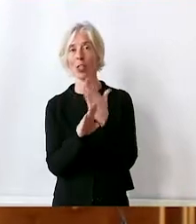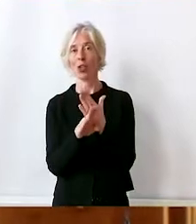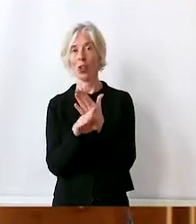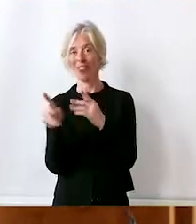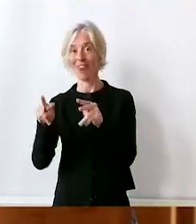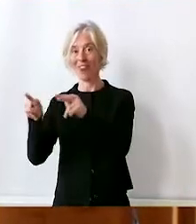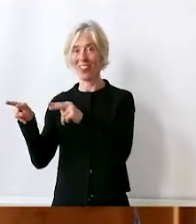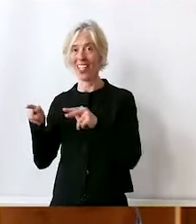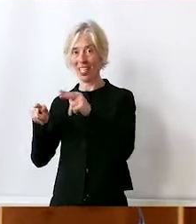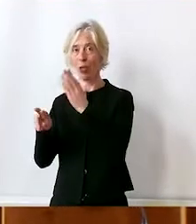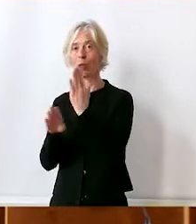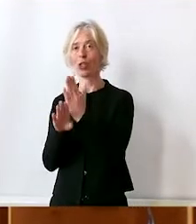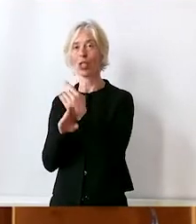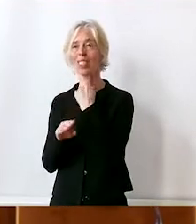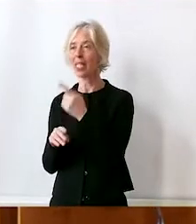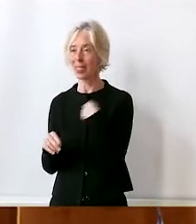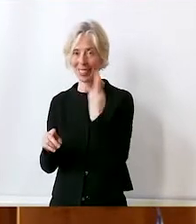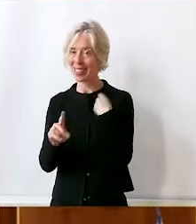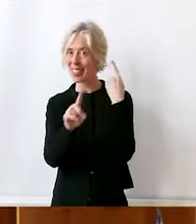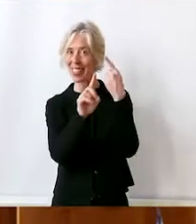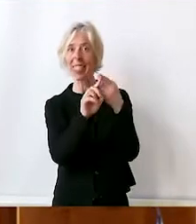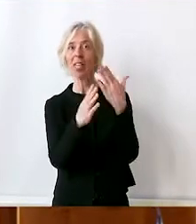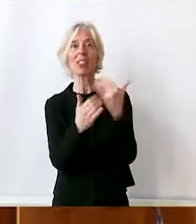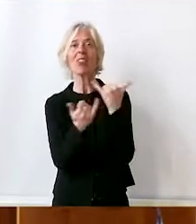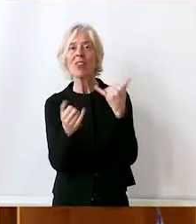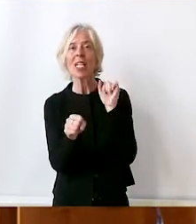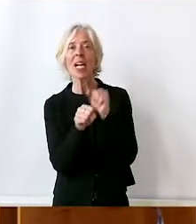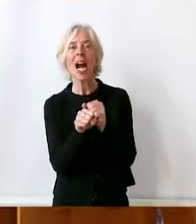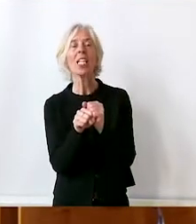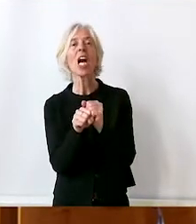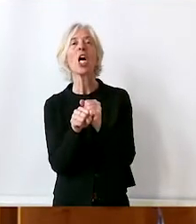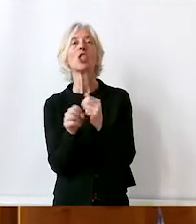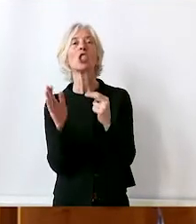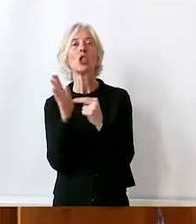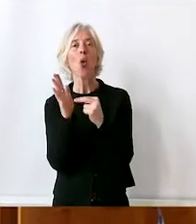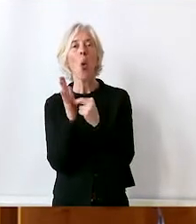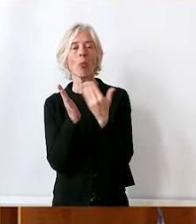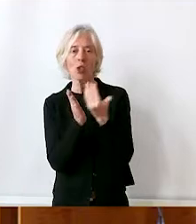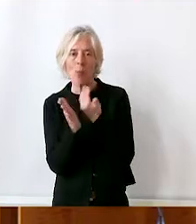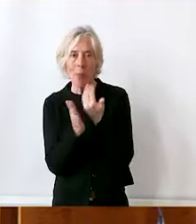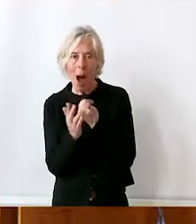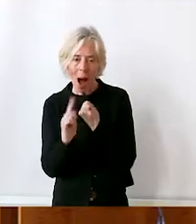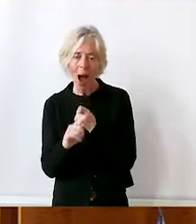wir weniger Strom, weniger Wasser verbrauchen, weniger Abfall produzieren,